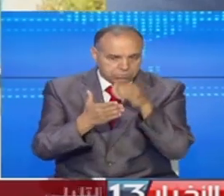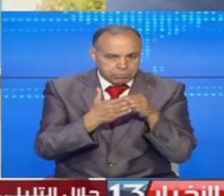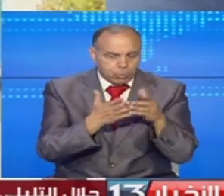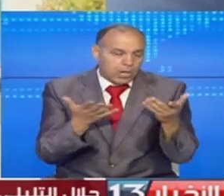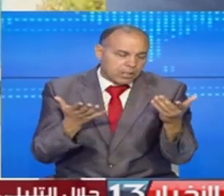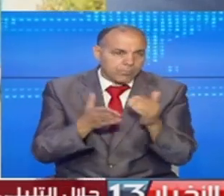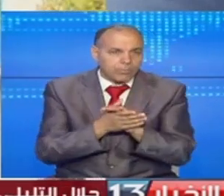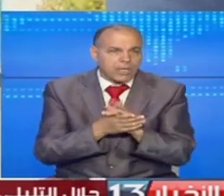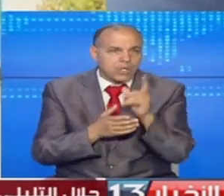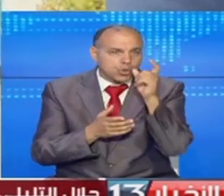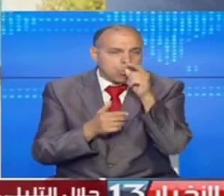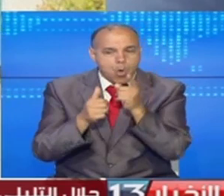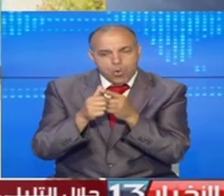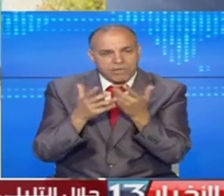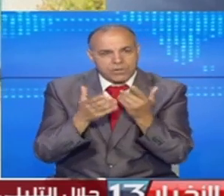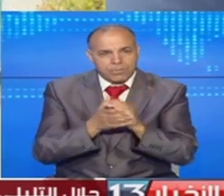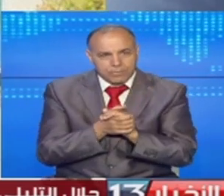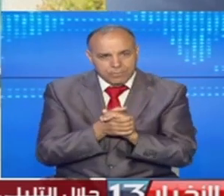الإدماج، يلقاو صعوبة الدخول حتى